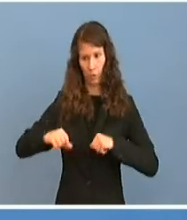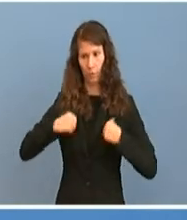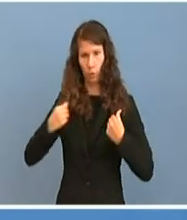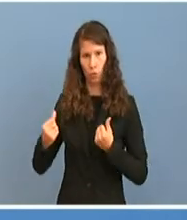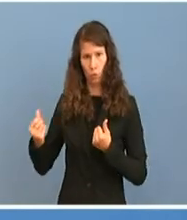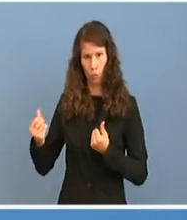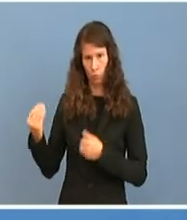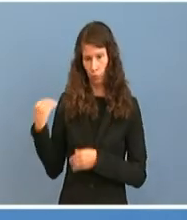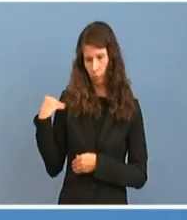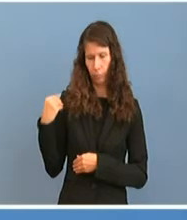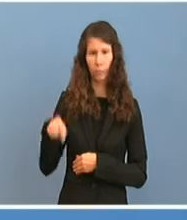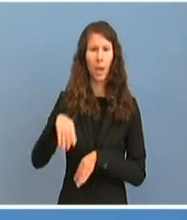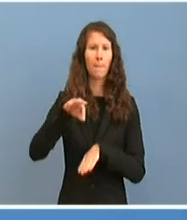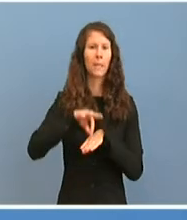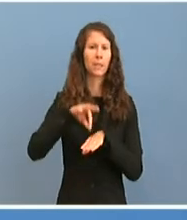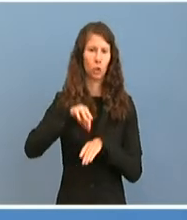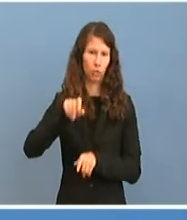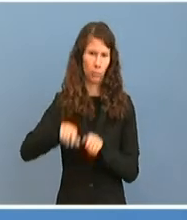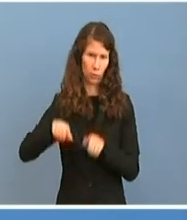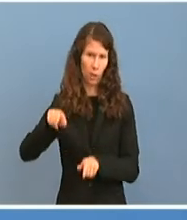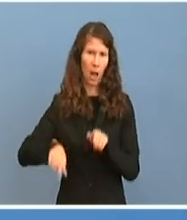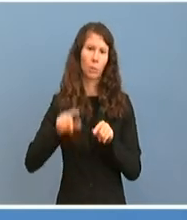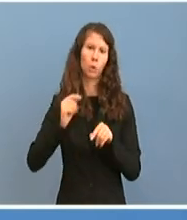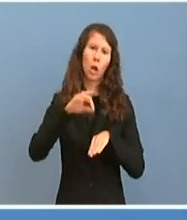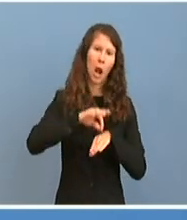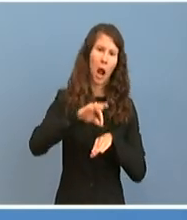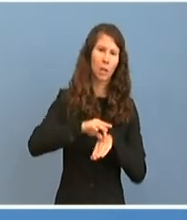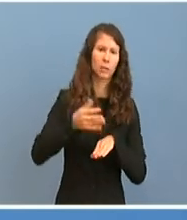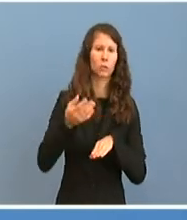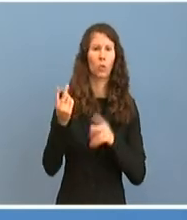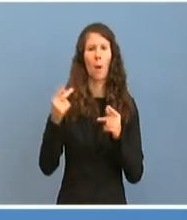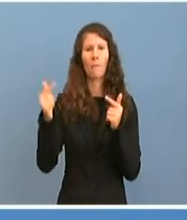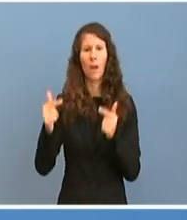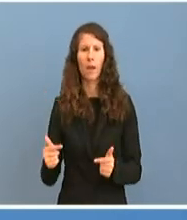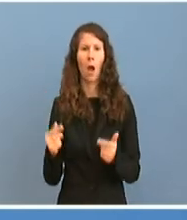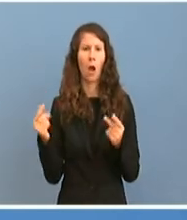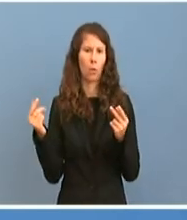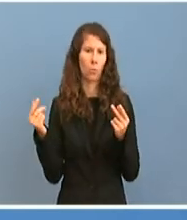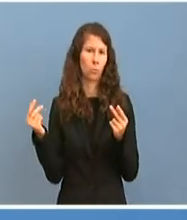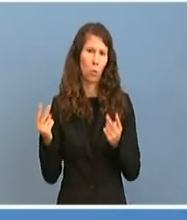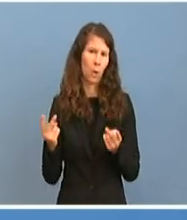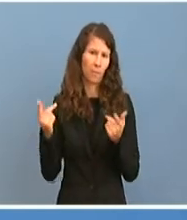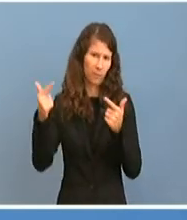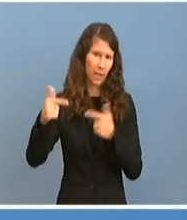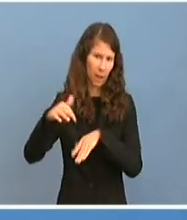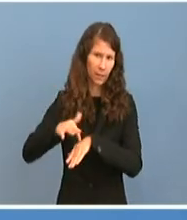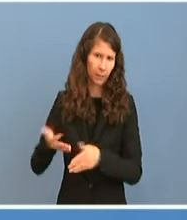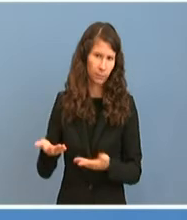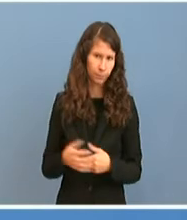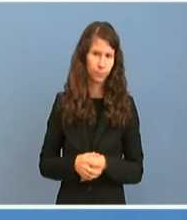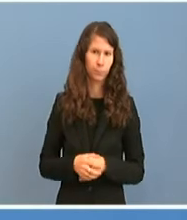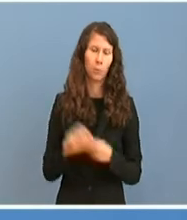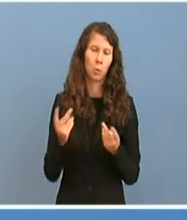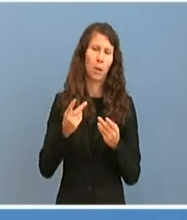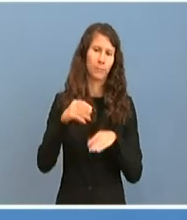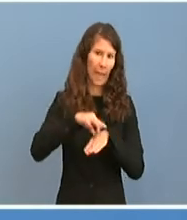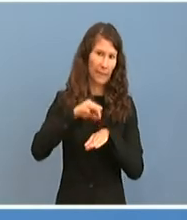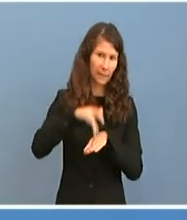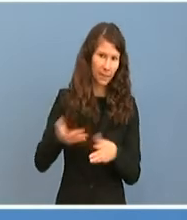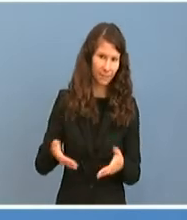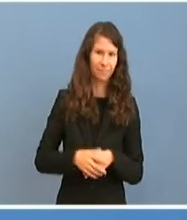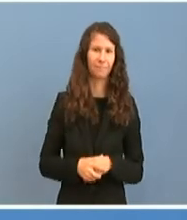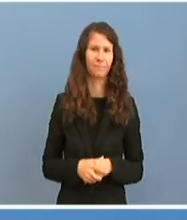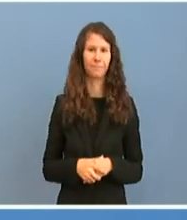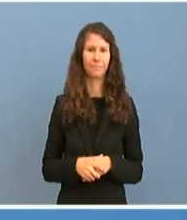sind medizinisches Personal, also entweder Ärzte oder Pfleger oder Ähnliches oder Pflegerinnen oder Ärztinnen.